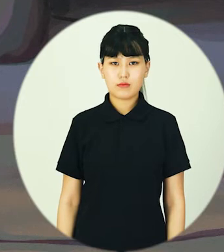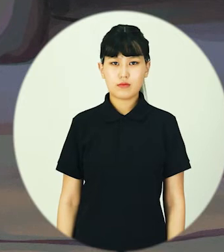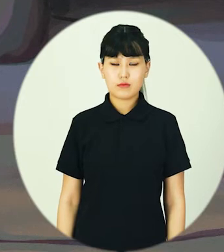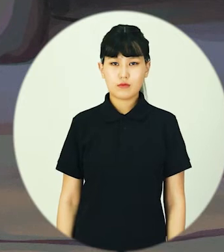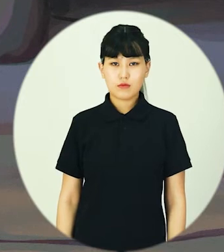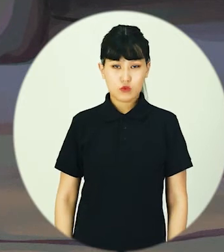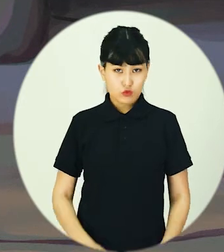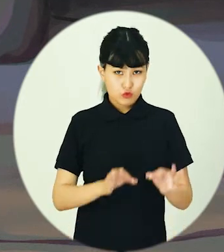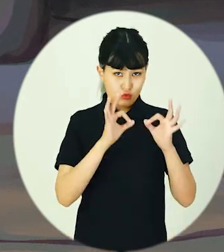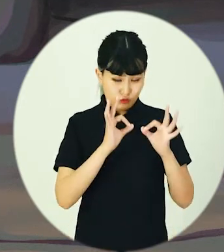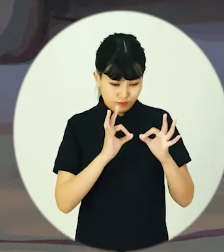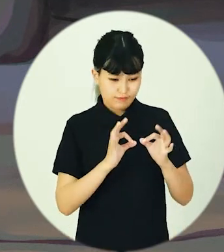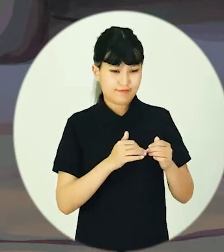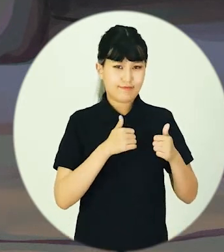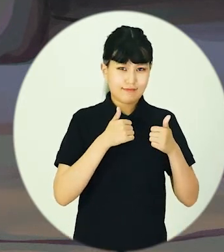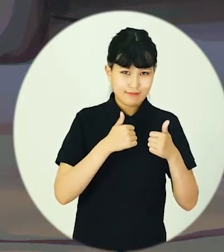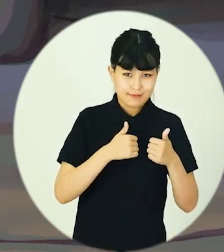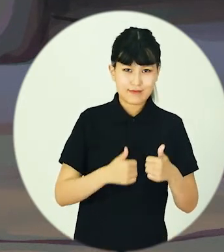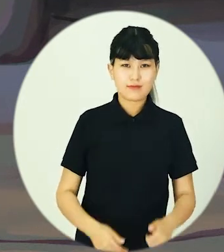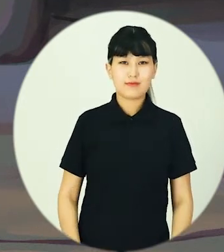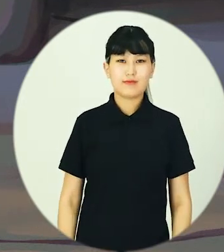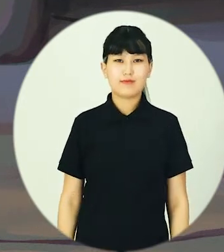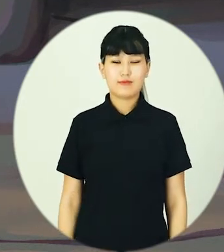За, ингээд.